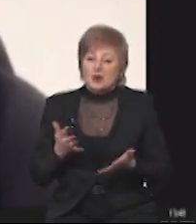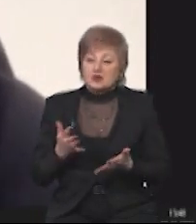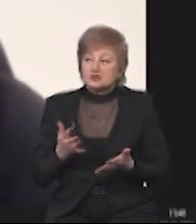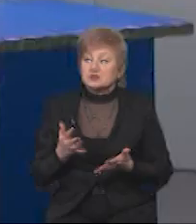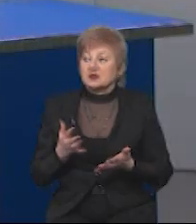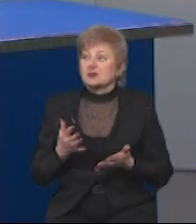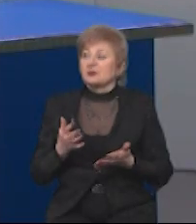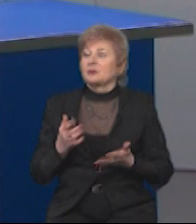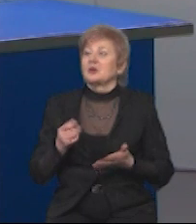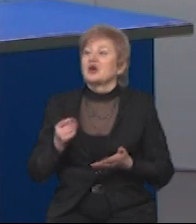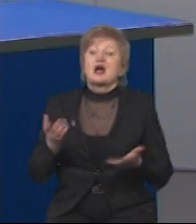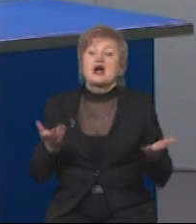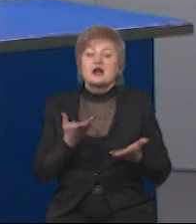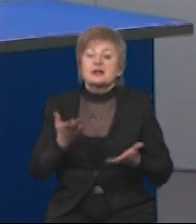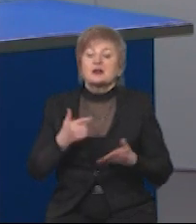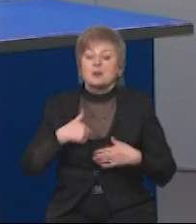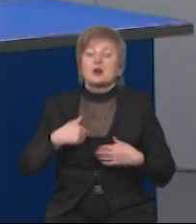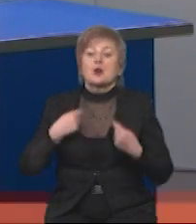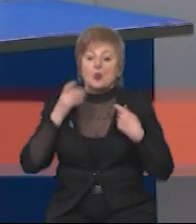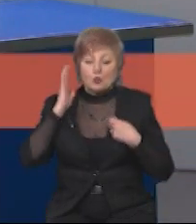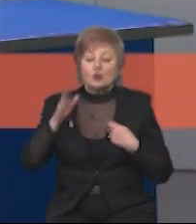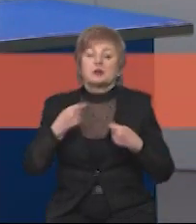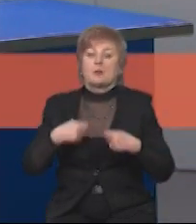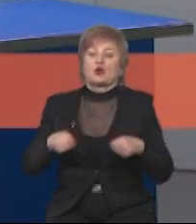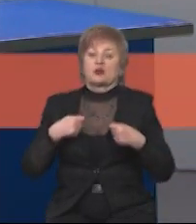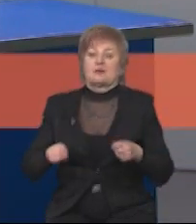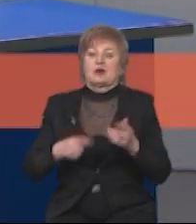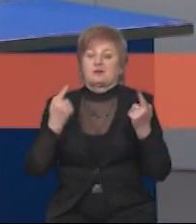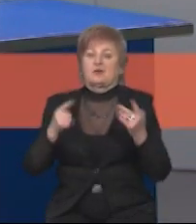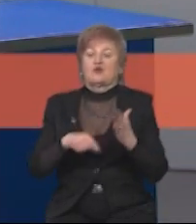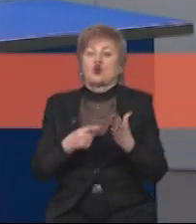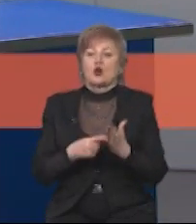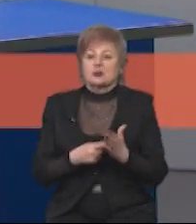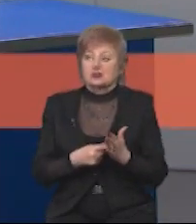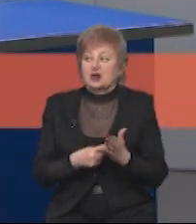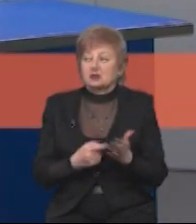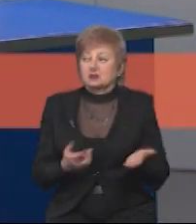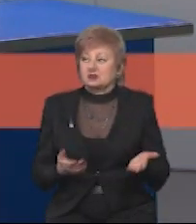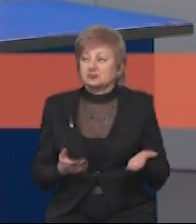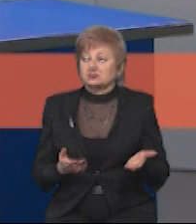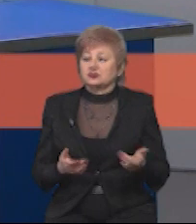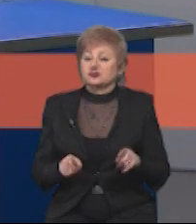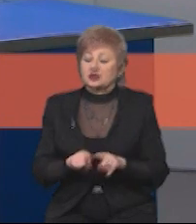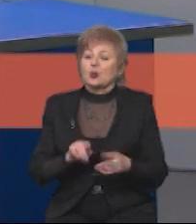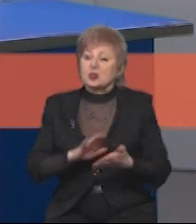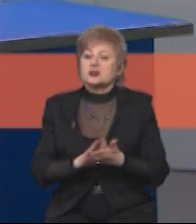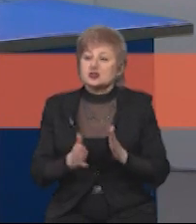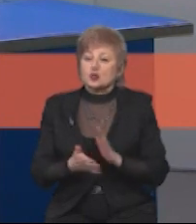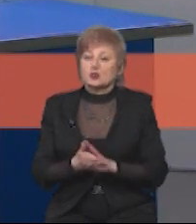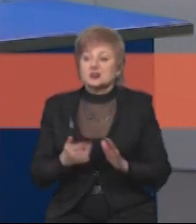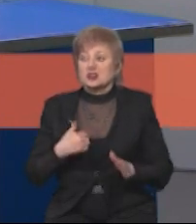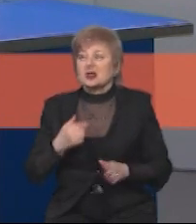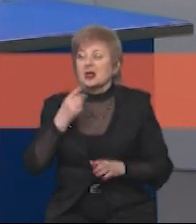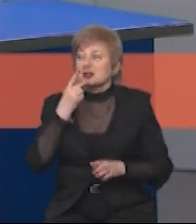беспокоит, где будет наш продукт продаваться в городах. При нынешней ситуации, я смотрю,